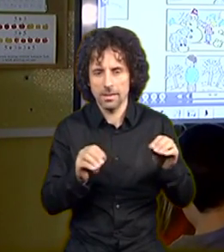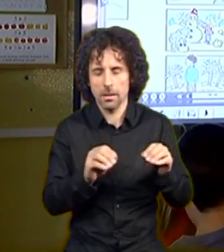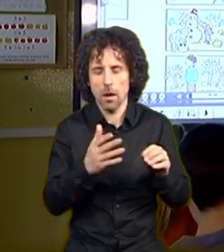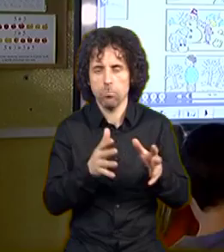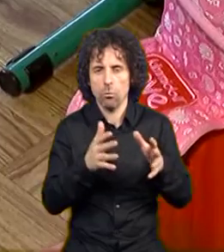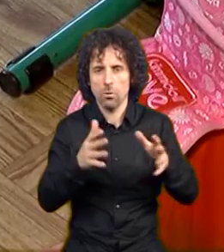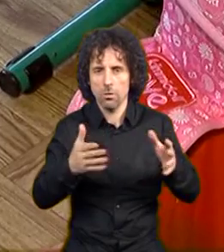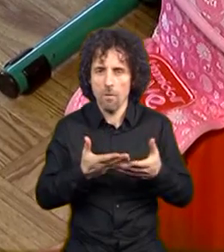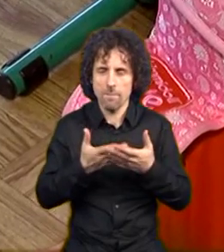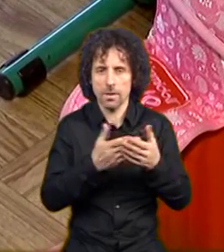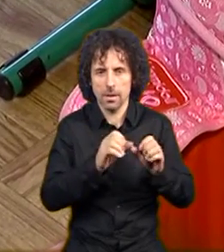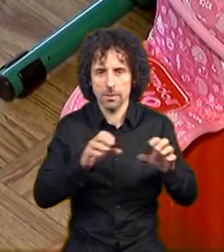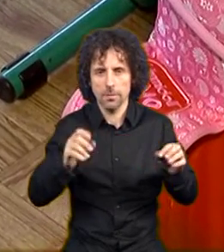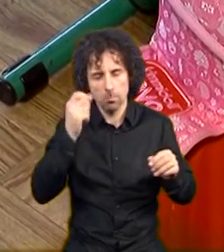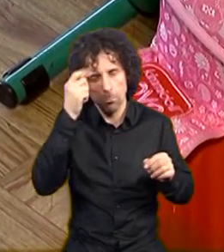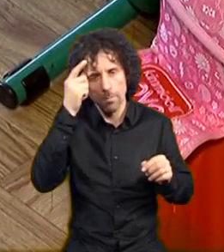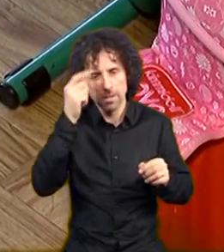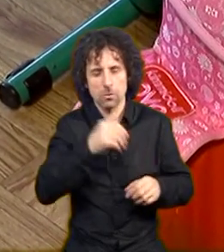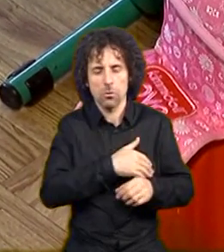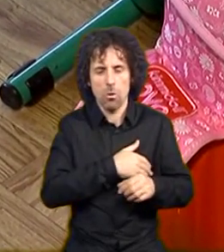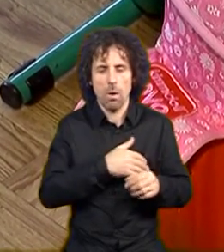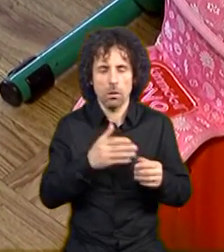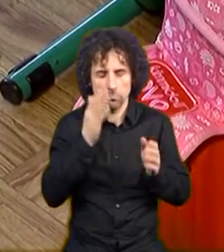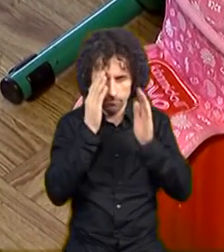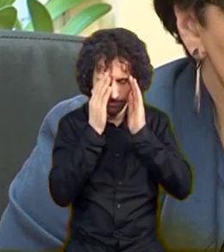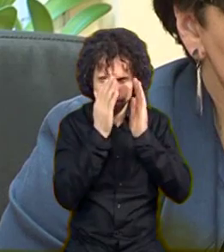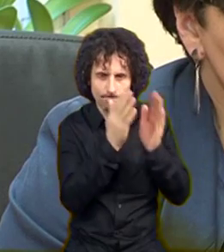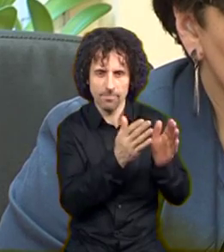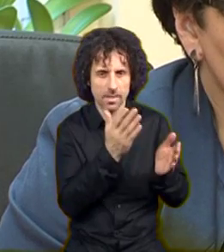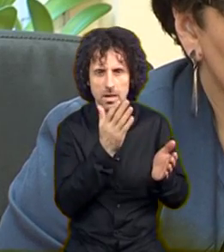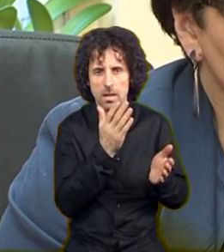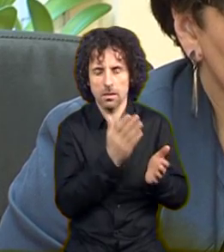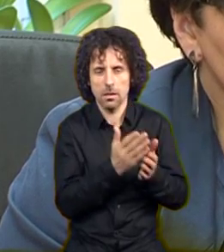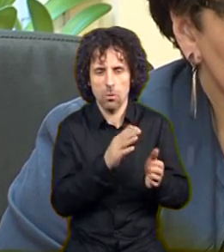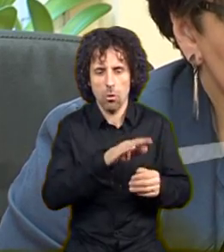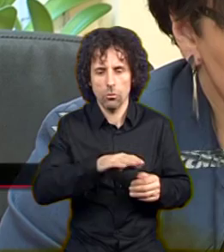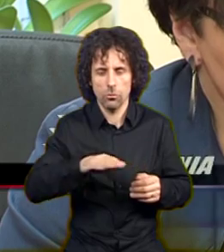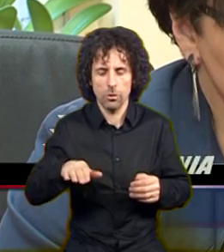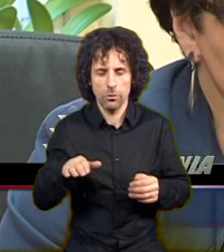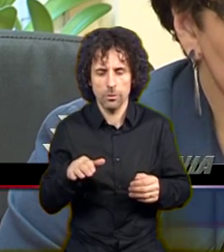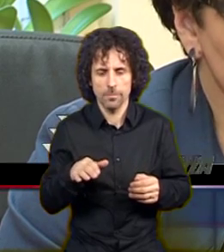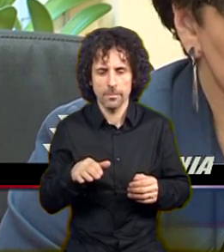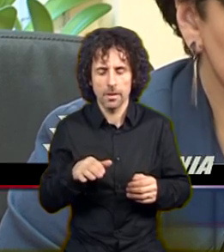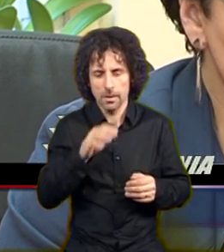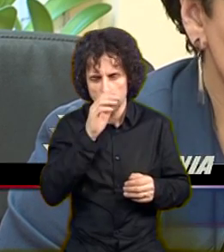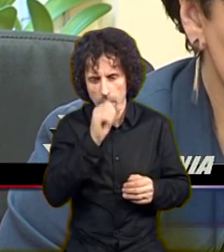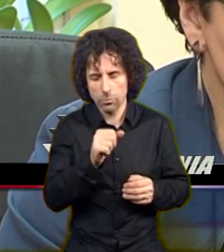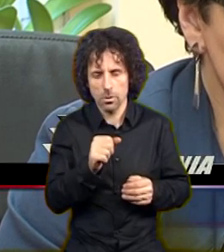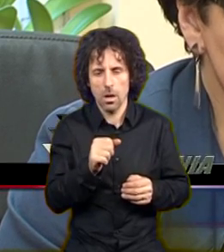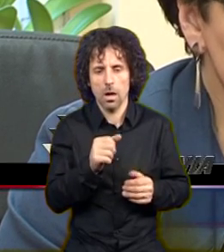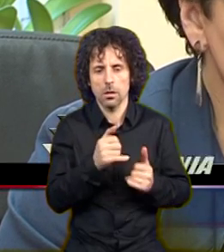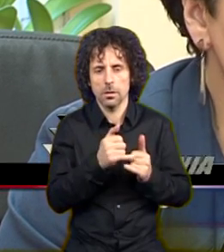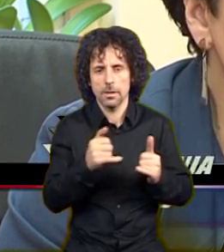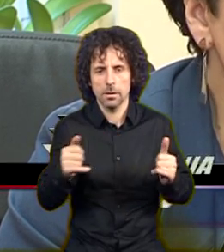poszerza swoją ofertę dydaktyczną. Pomysł otwarcia szkoły, która będzie skupiała nie tylko dzieci, które są